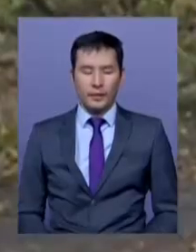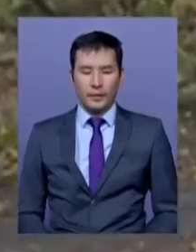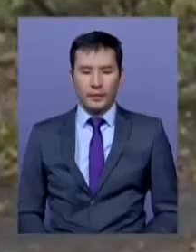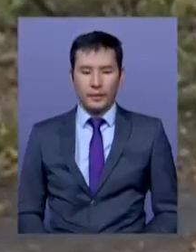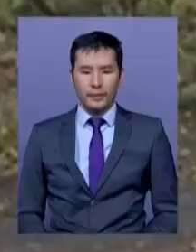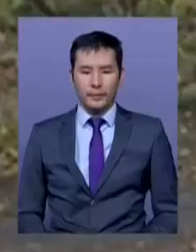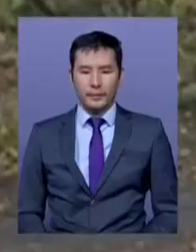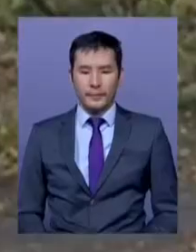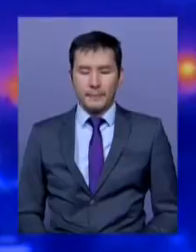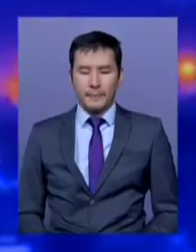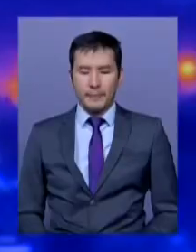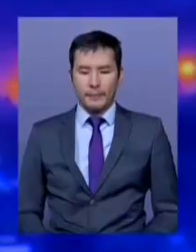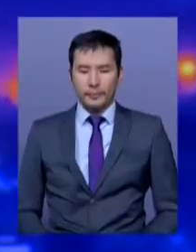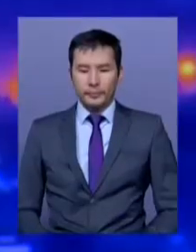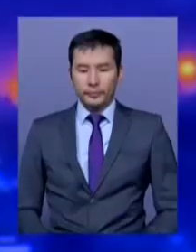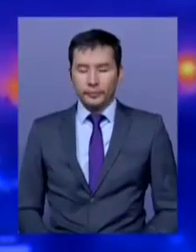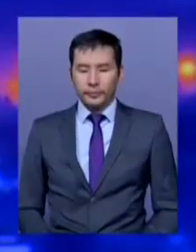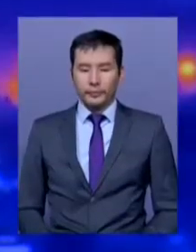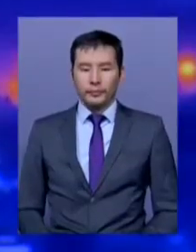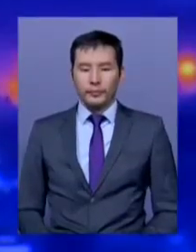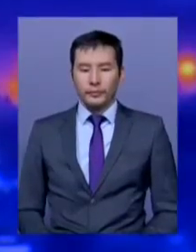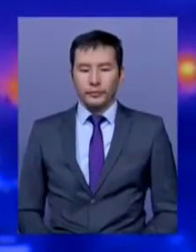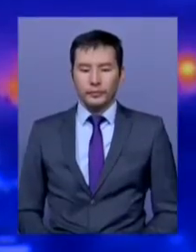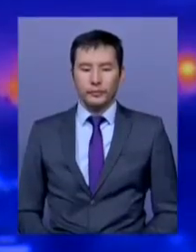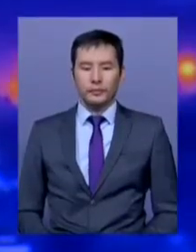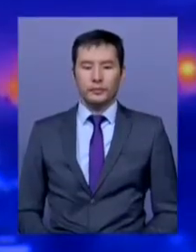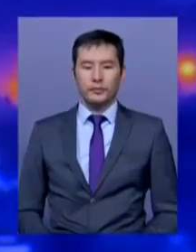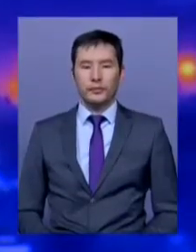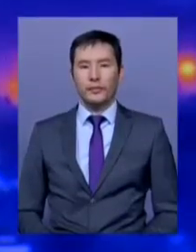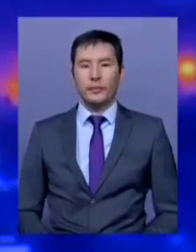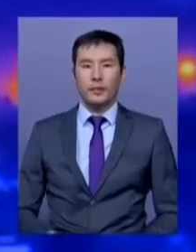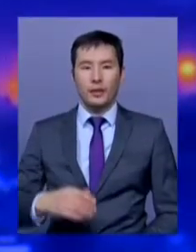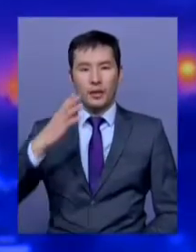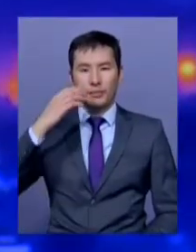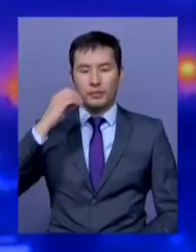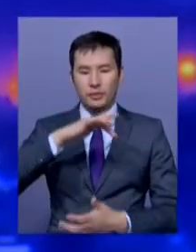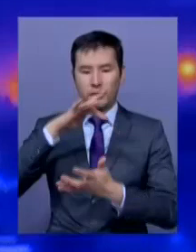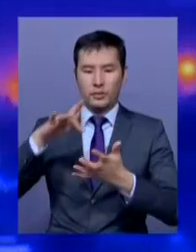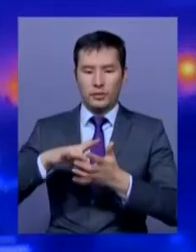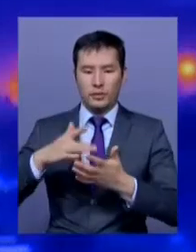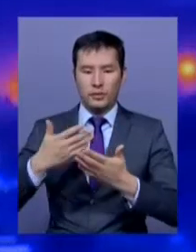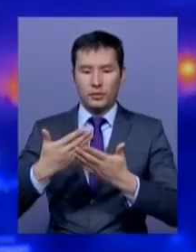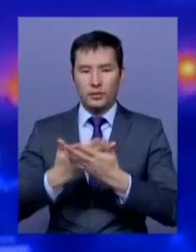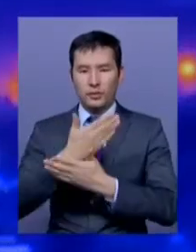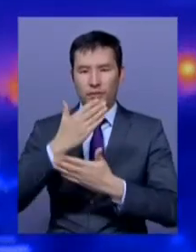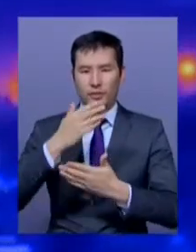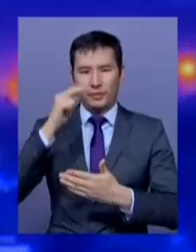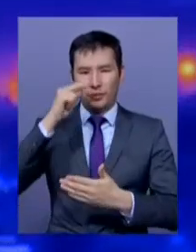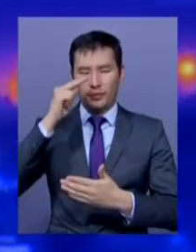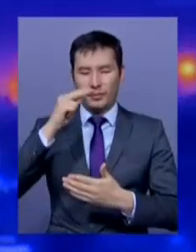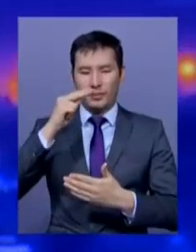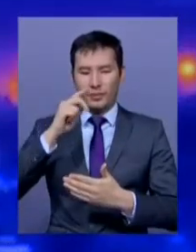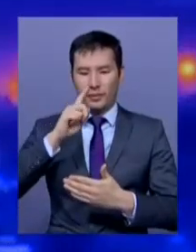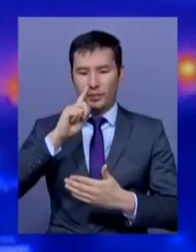телеарнасы, Нұрсұлтан. Ел болам десең, бесігіңді түзе. Алматыда жаңа оқу жылына дейін шаһардағы соңғы балалар